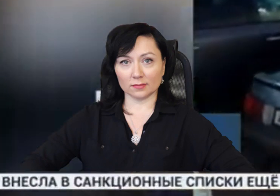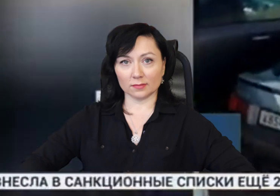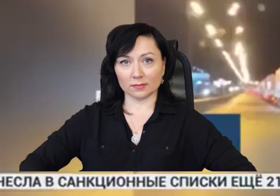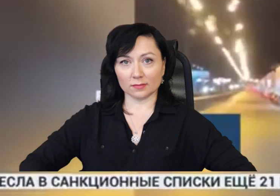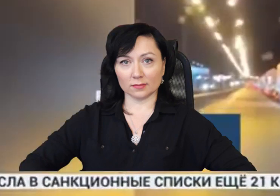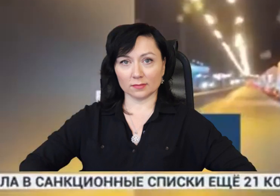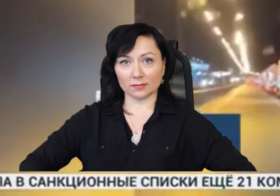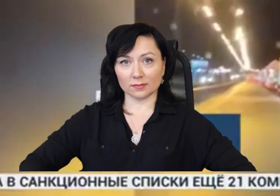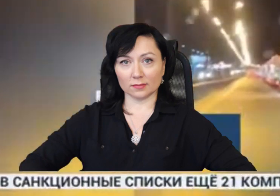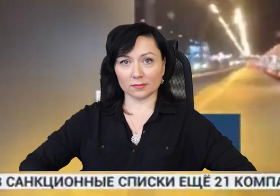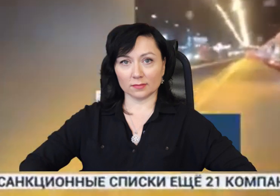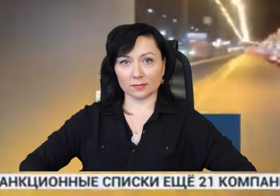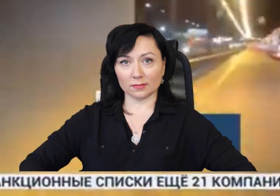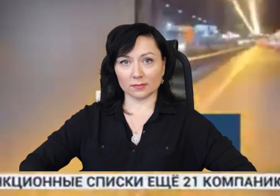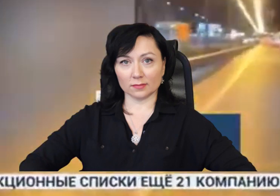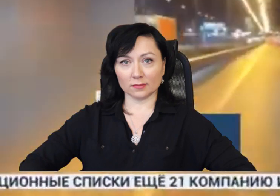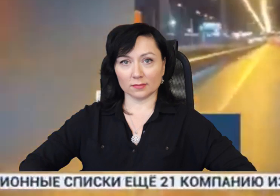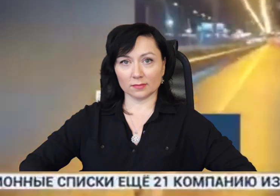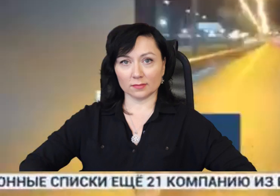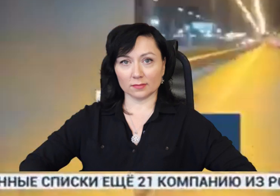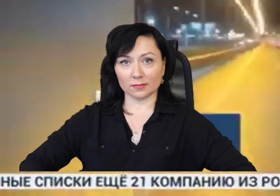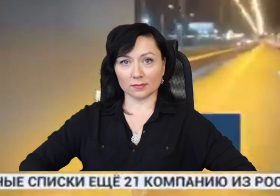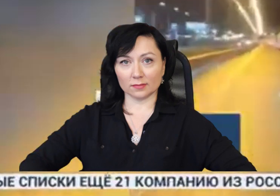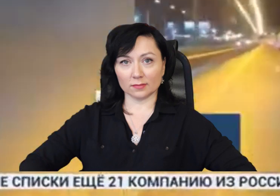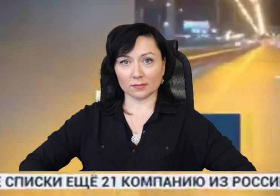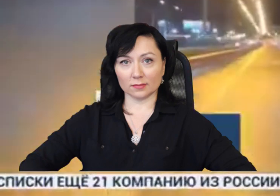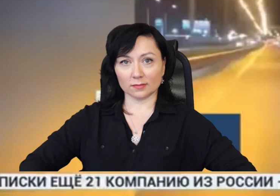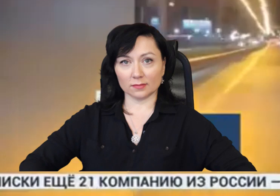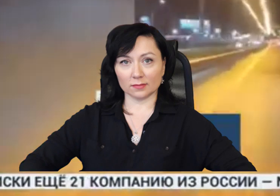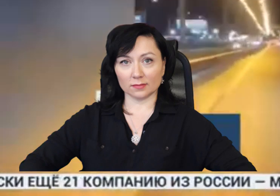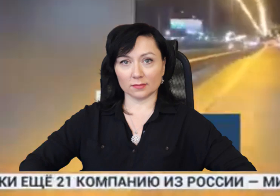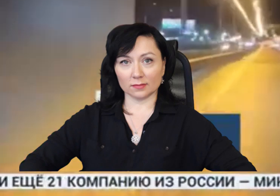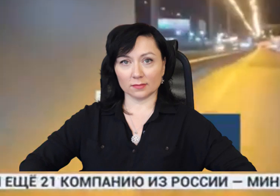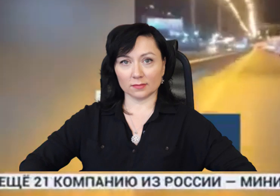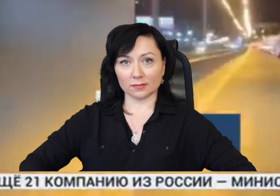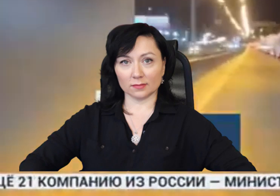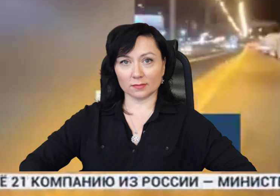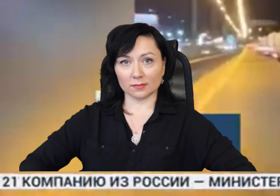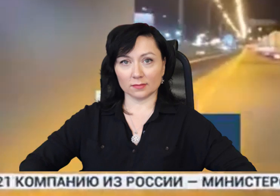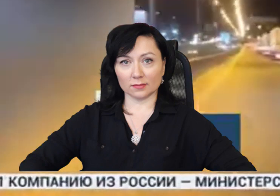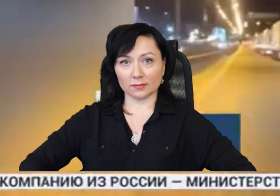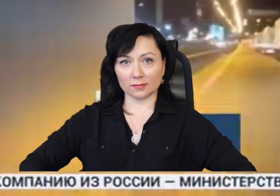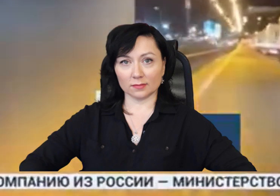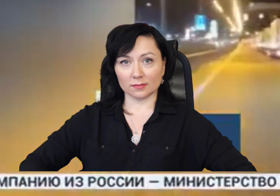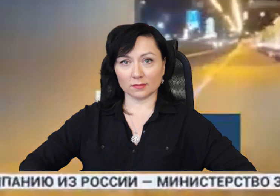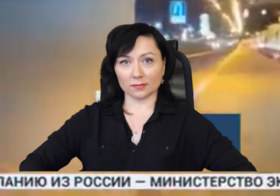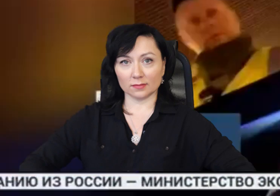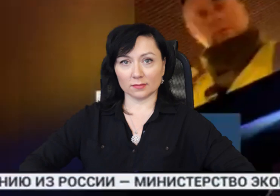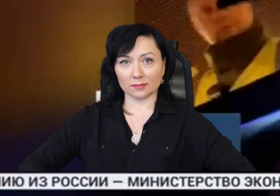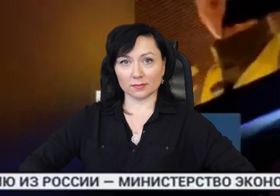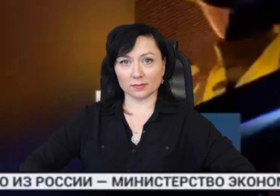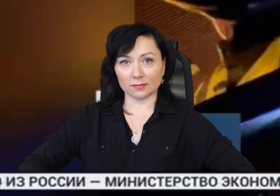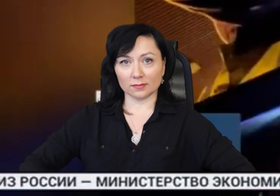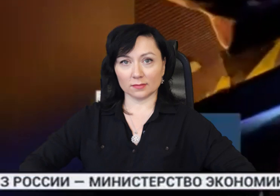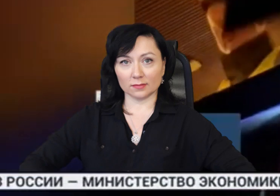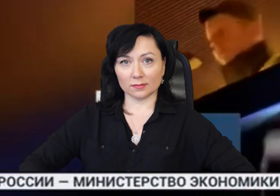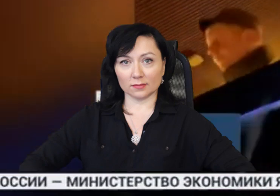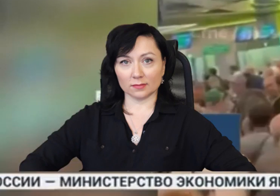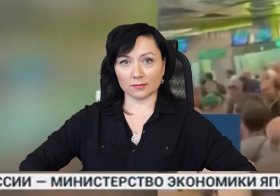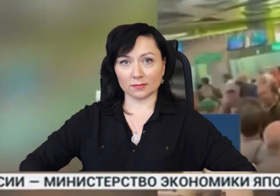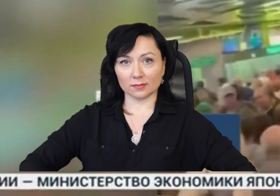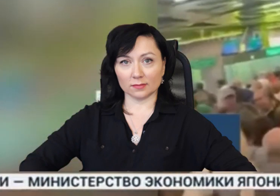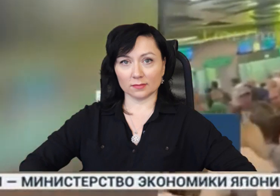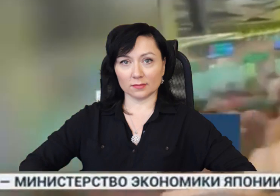выезде из России на основании закона о мобилизационной подготовке сообщение с таким содержанием все чаще стали появляться